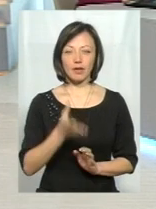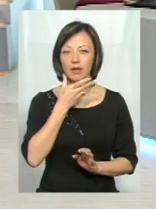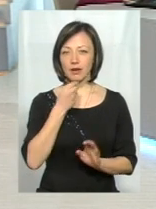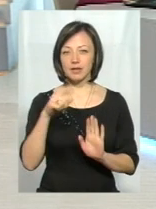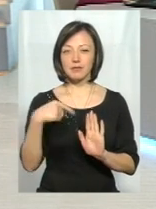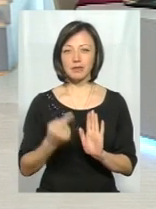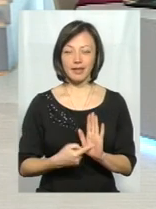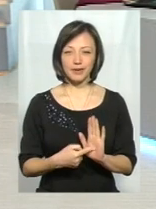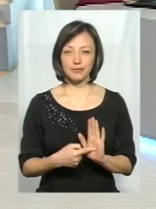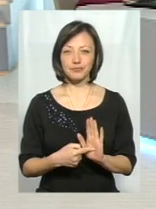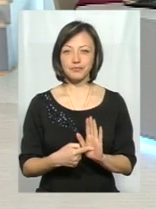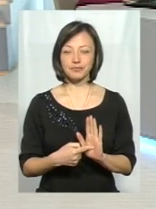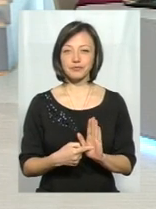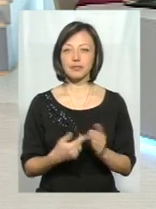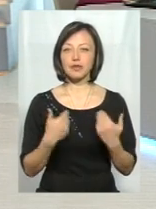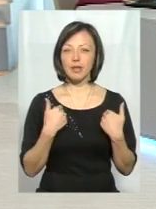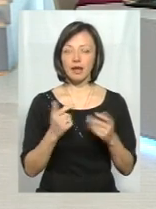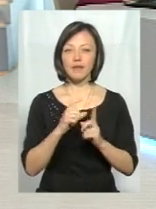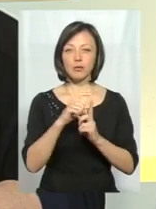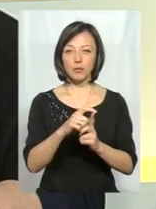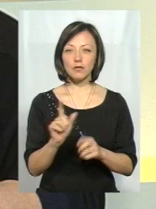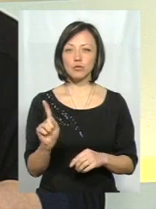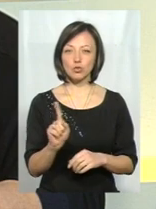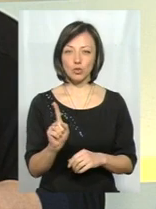запитання. Я відповім, що